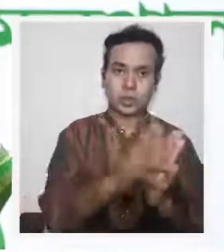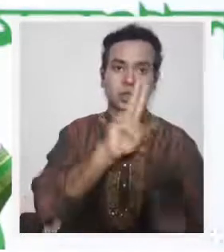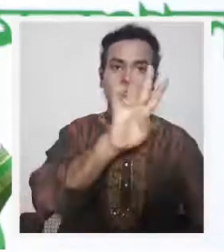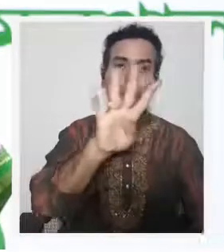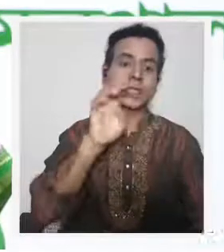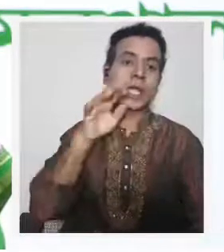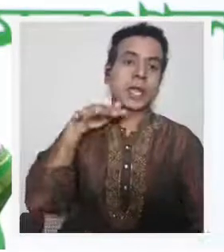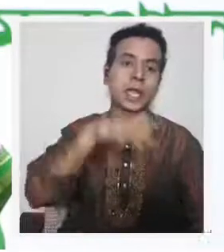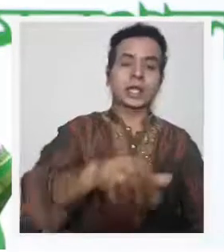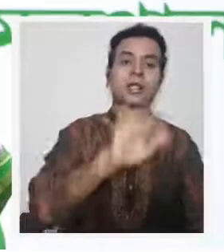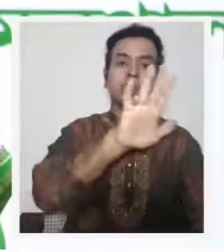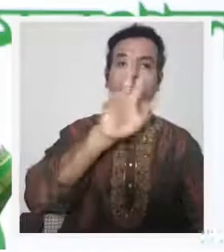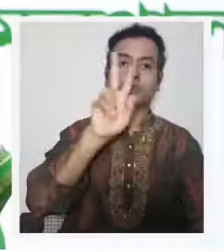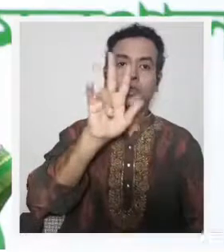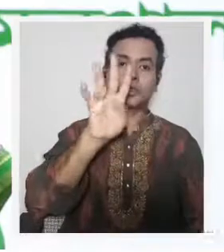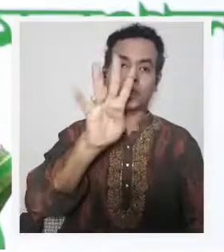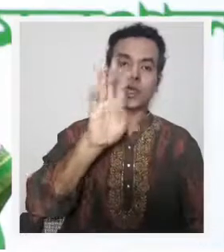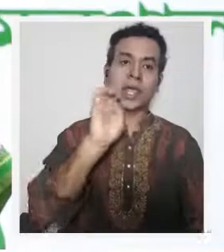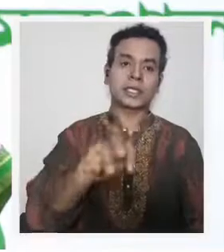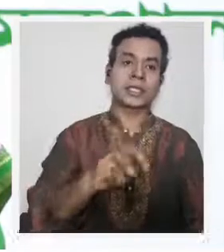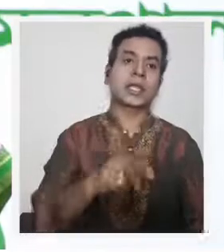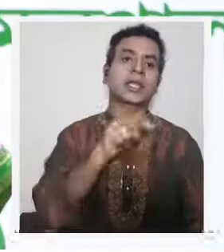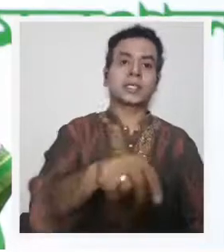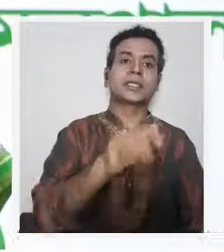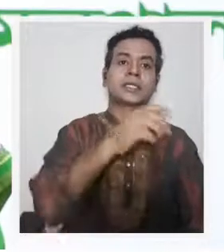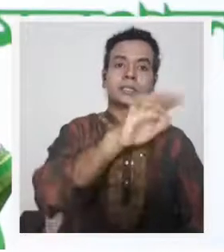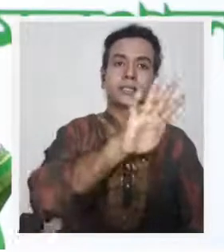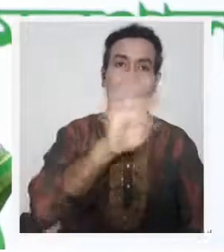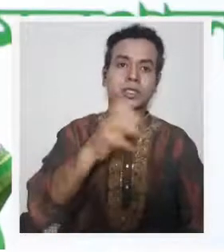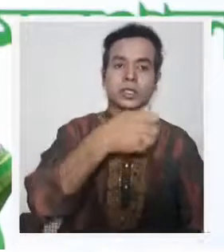ব্যক্তিগত সুরক্ষা সামগ্রী এ পর্যন্ত আমাদের সংগৃহীত আছে